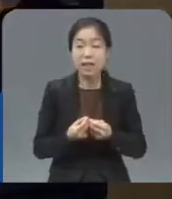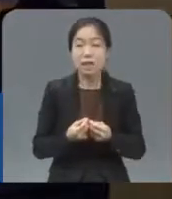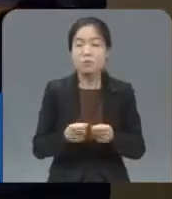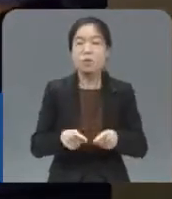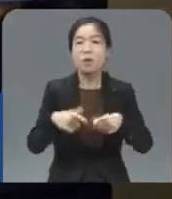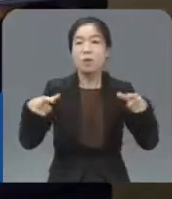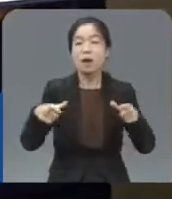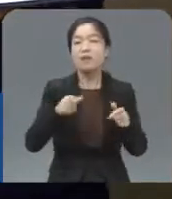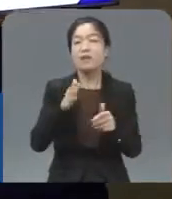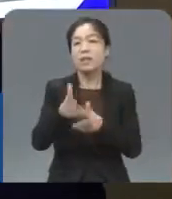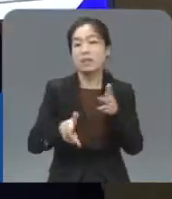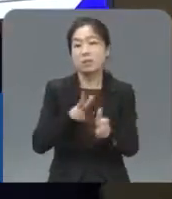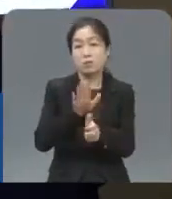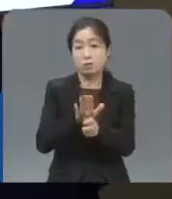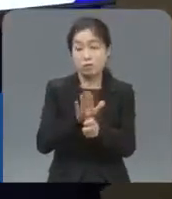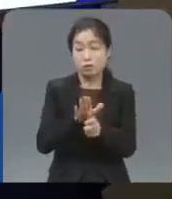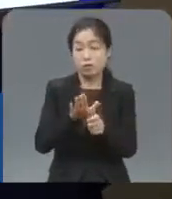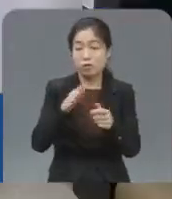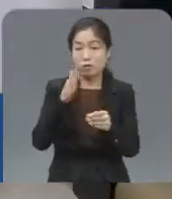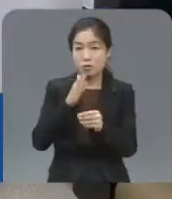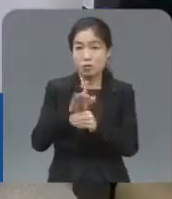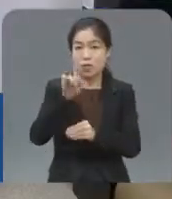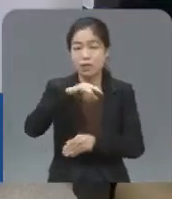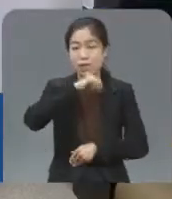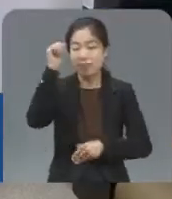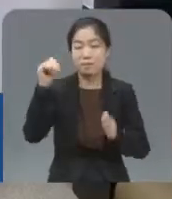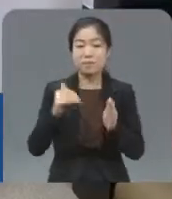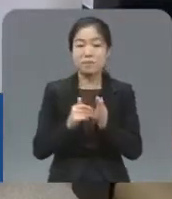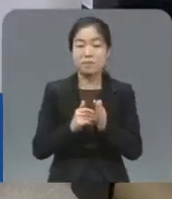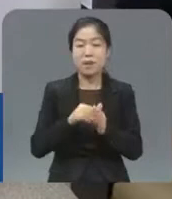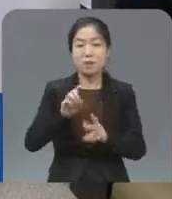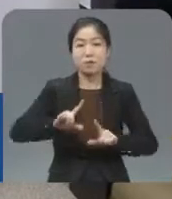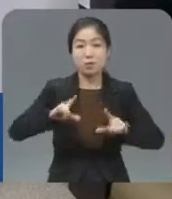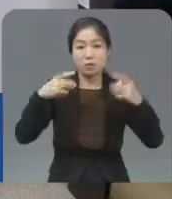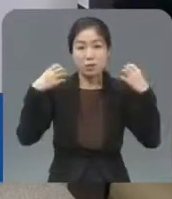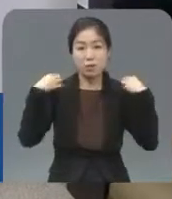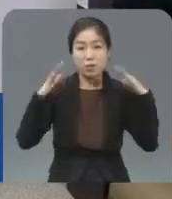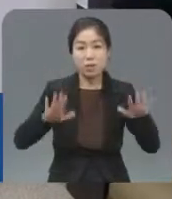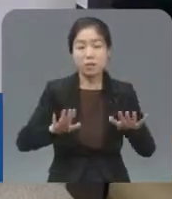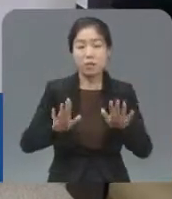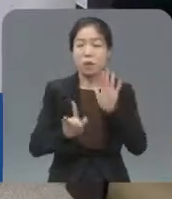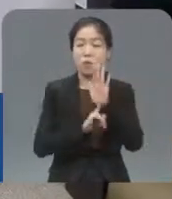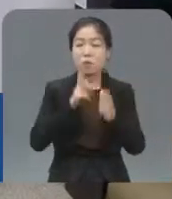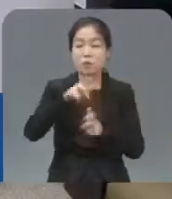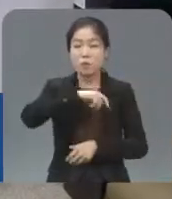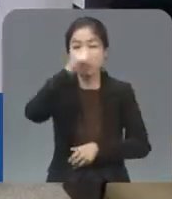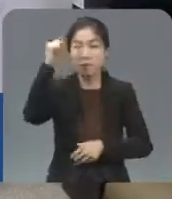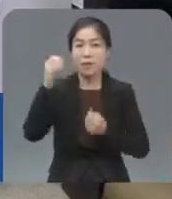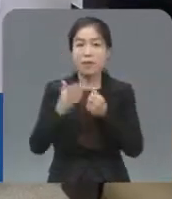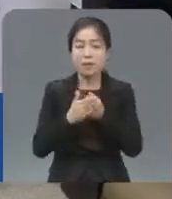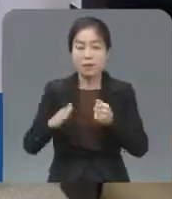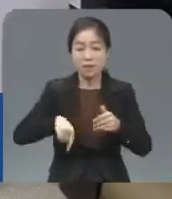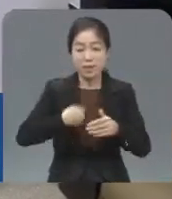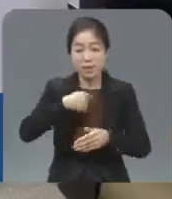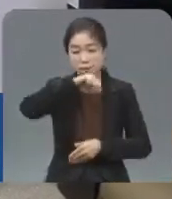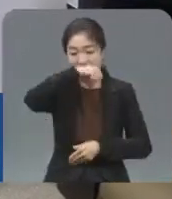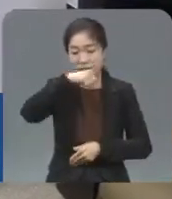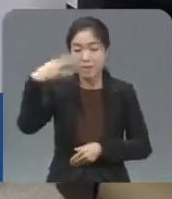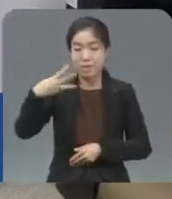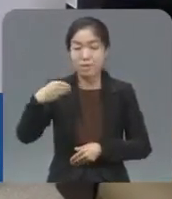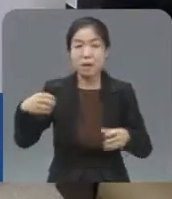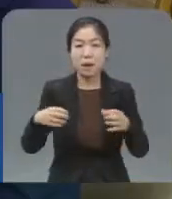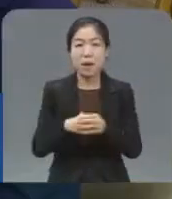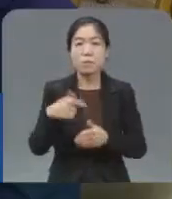소상공인 희망 대출 공모사업에 선정 됐습니다 광주 동구는 이번 공모사업 선정 부 자체 예산 3000만원 등